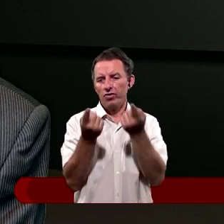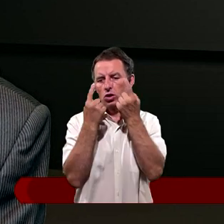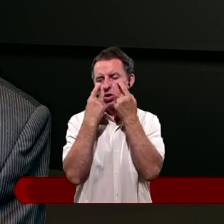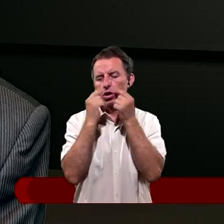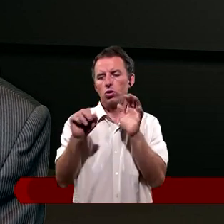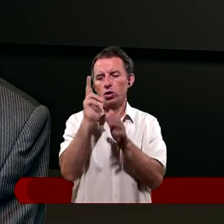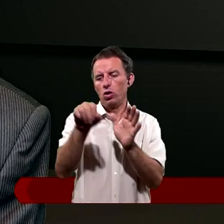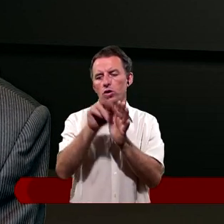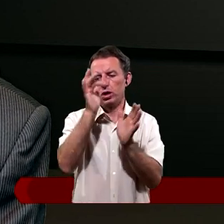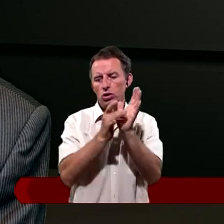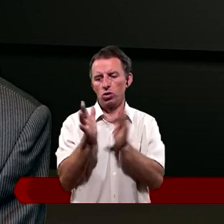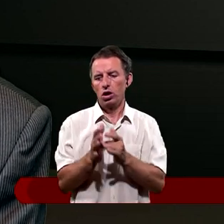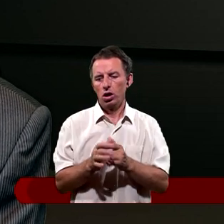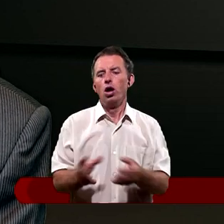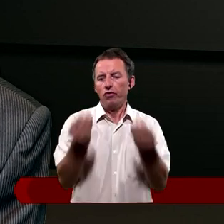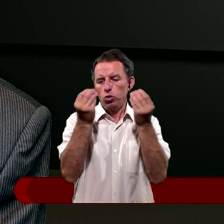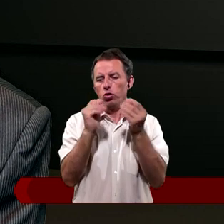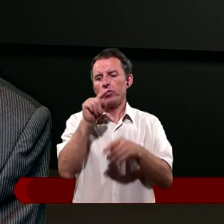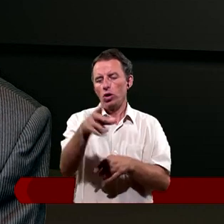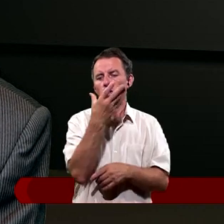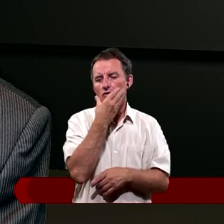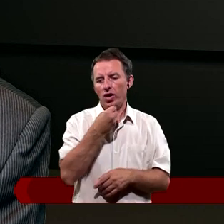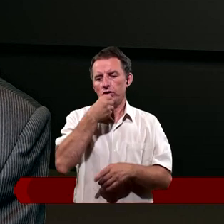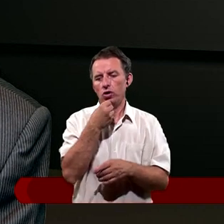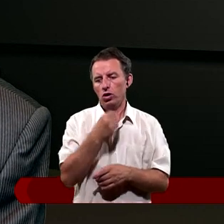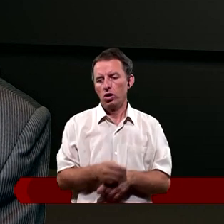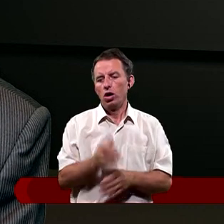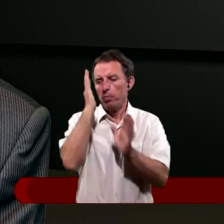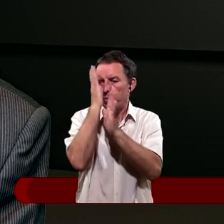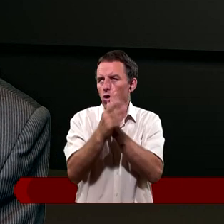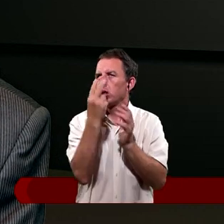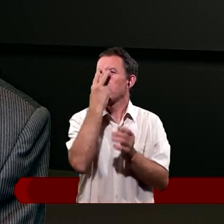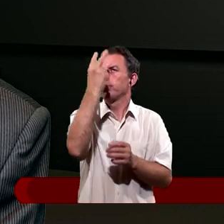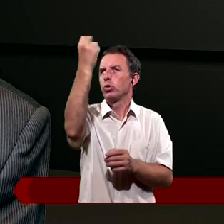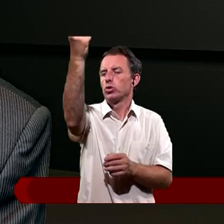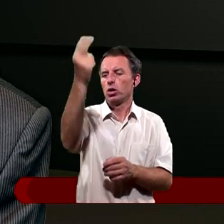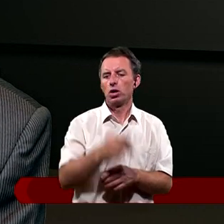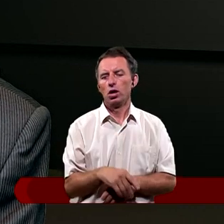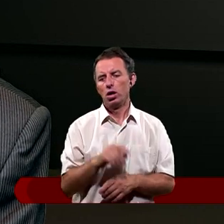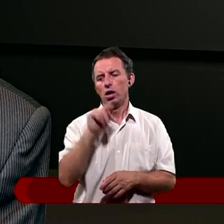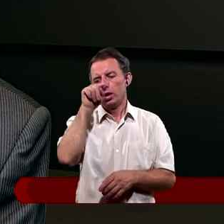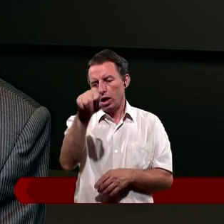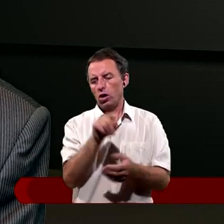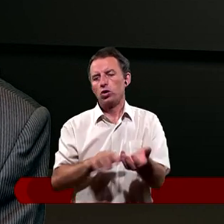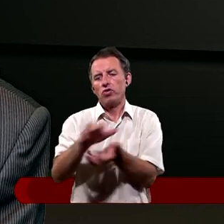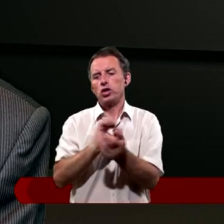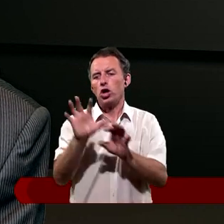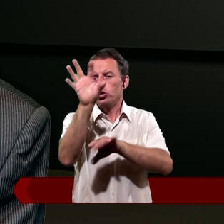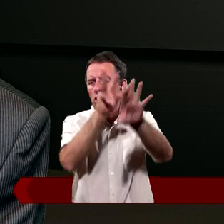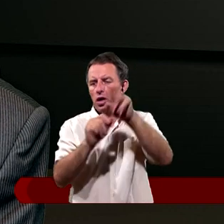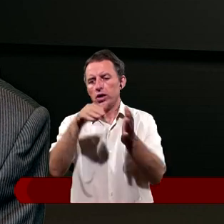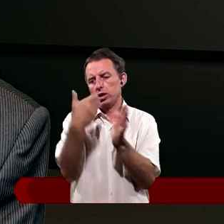wzrok na Jezusa. W cudowną tę twarz prosto spójrz. Wtedy świata